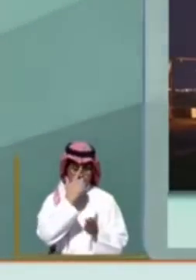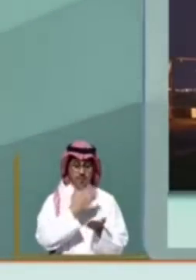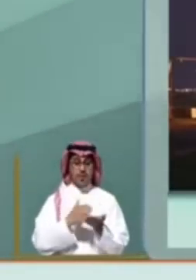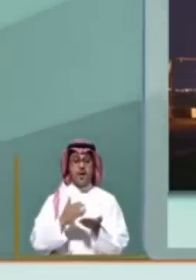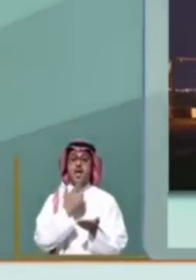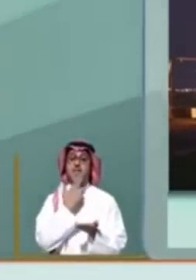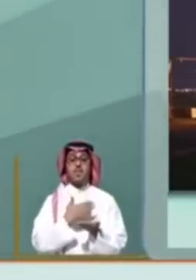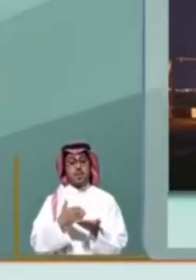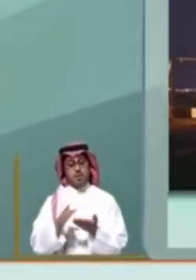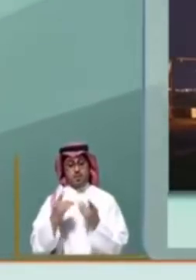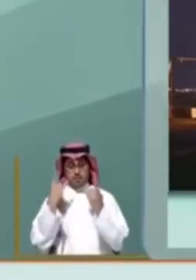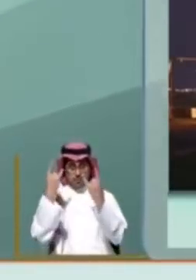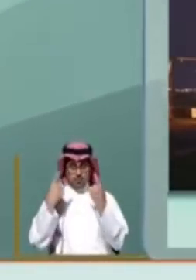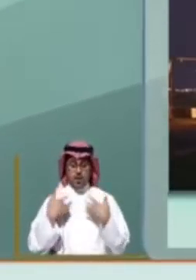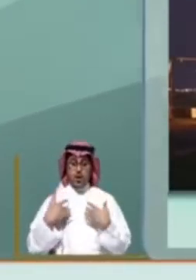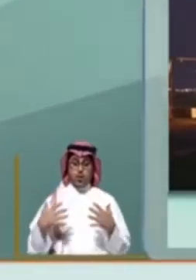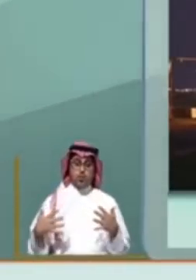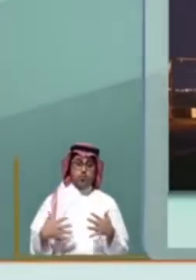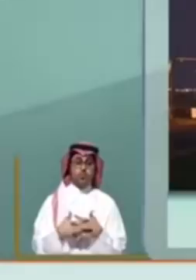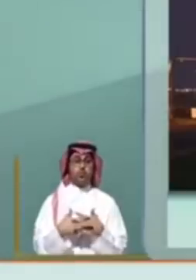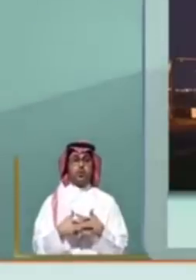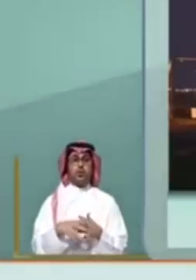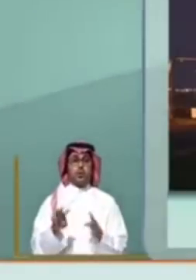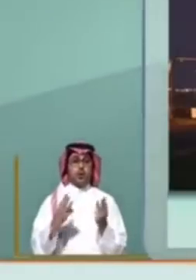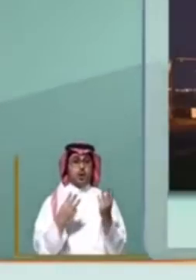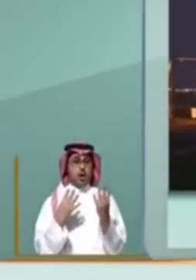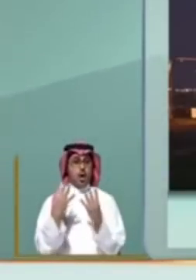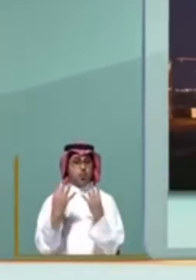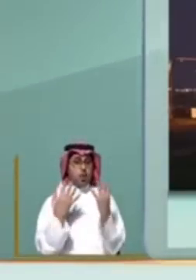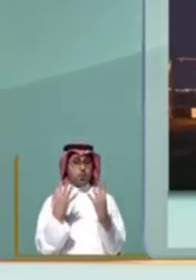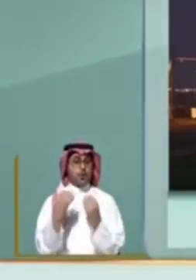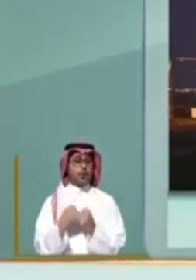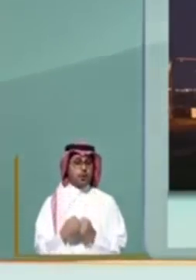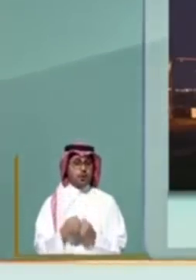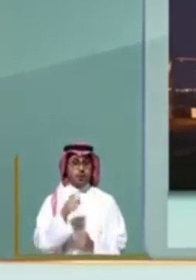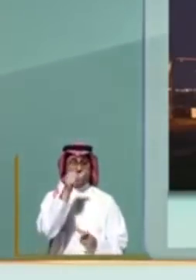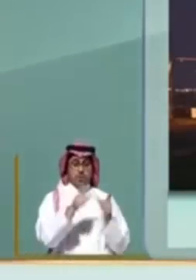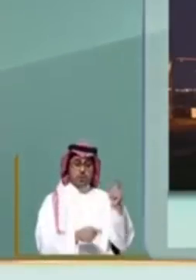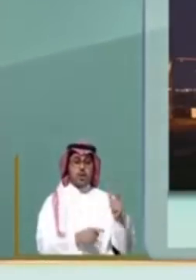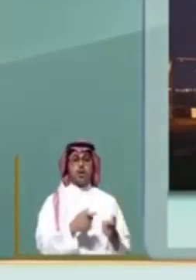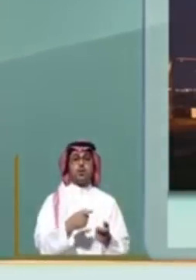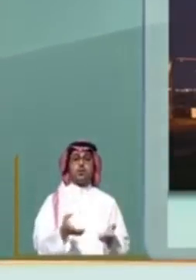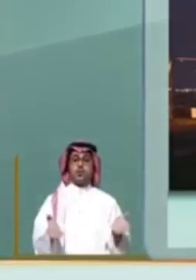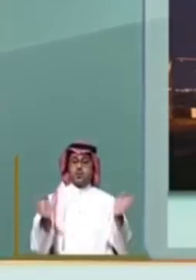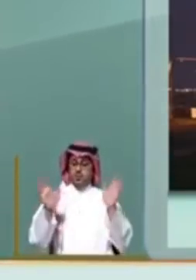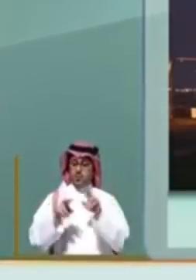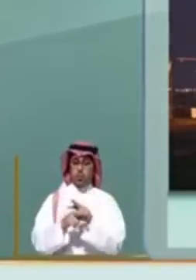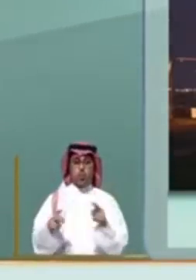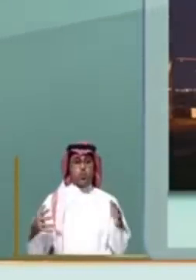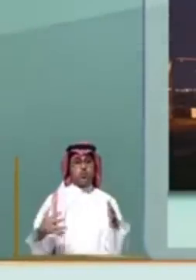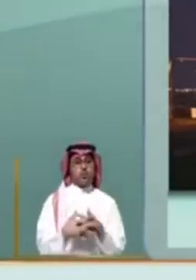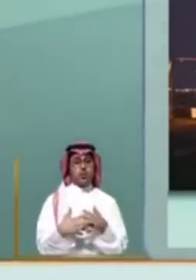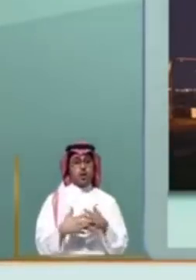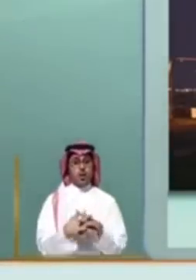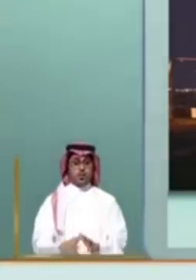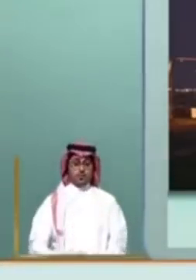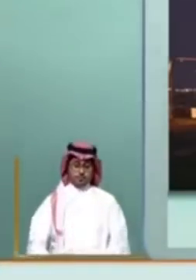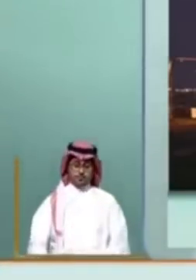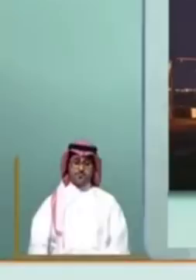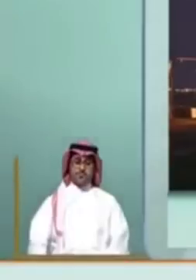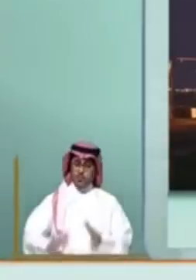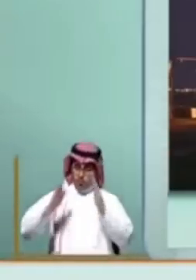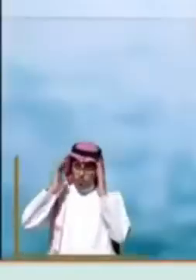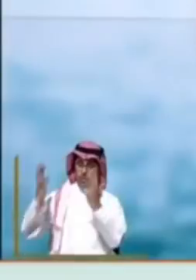والمباني، وذلك بمشاركة أكثر من 44 آلية و200 عامل و13 مرافق. جميل.